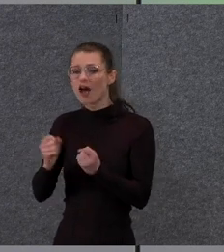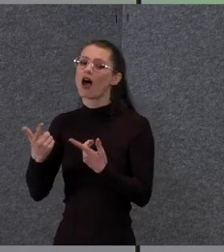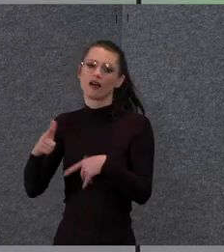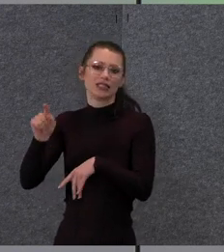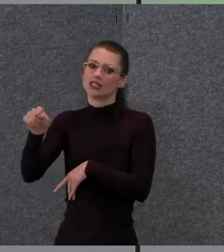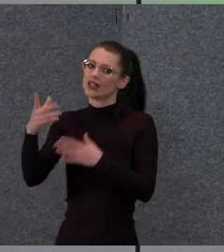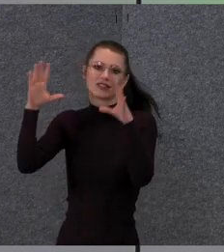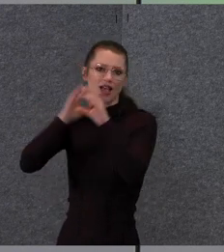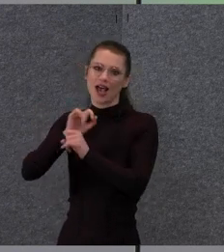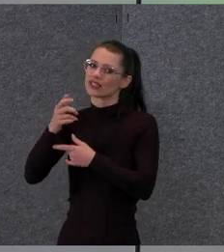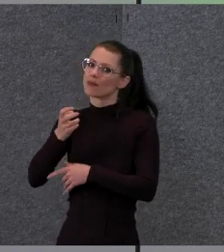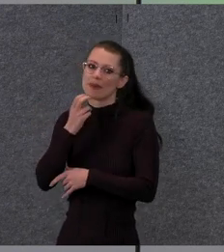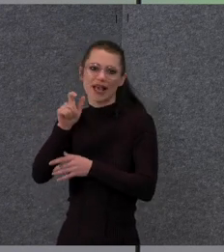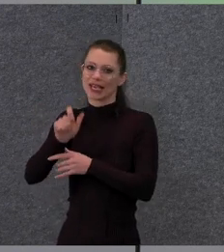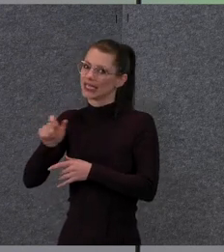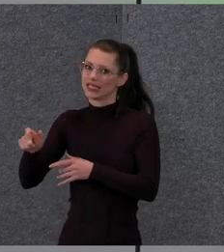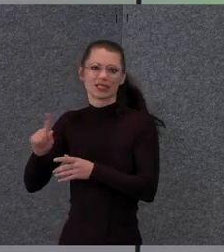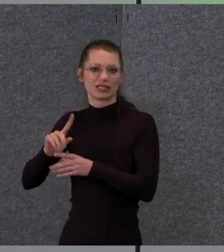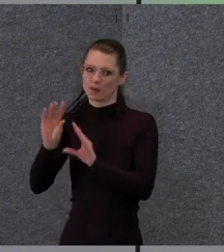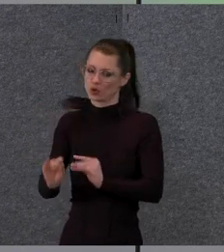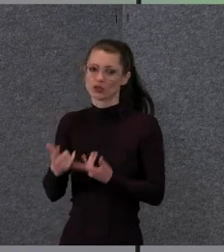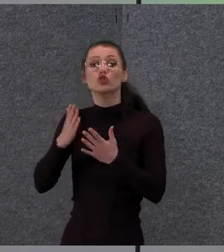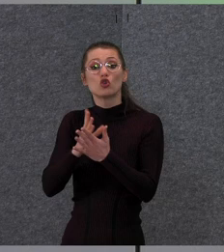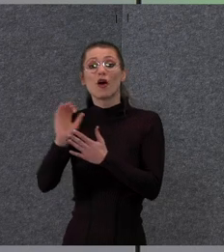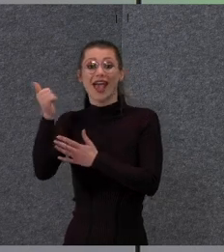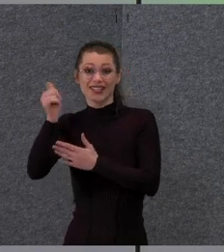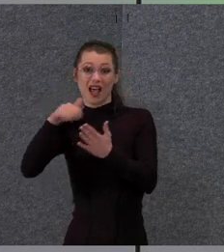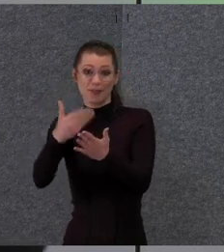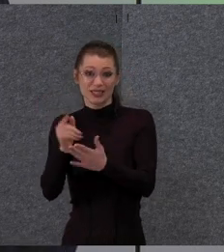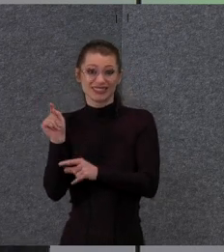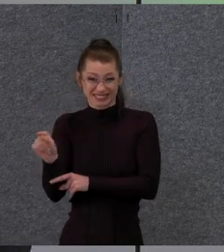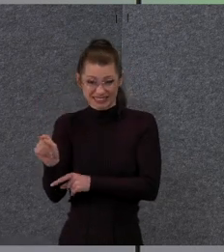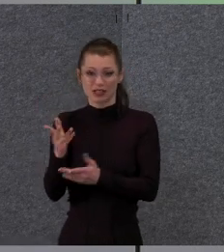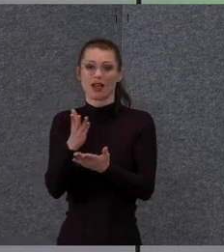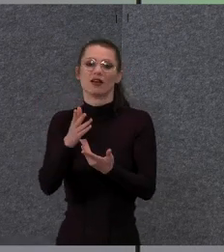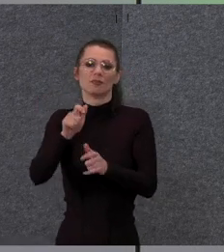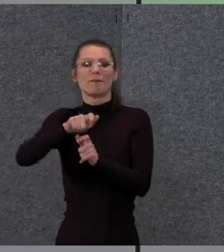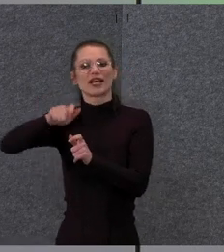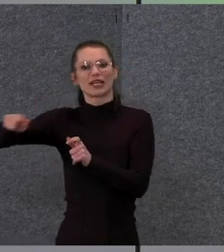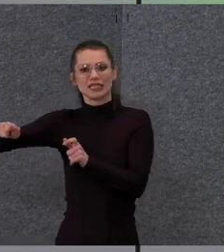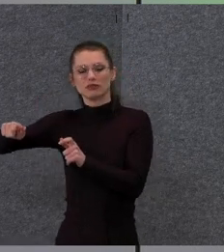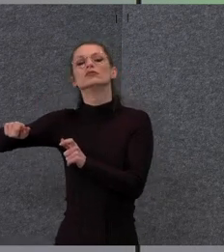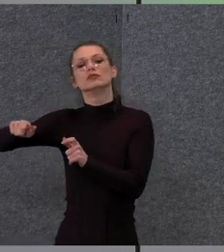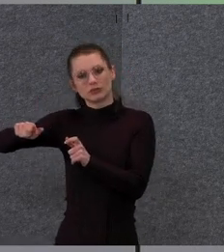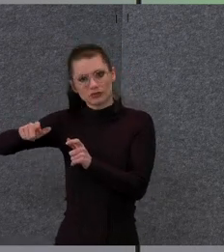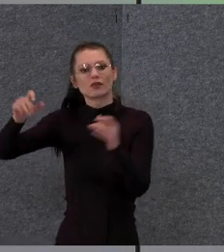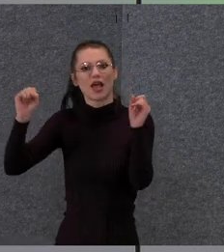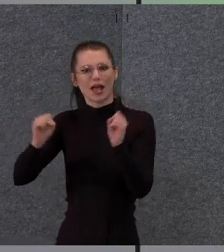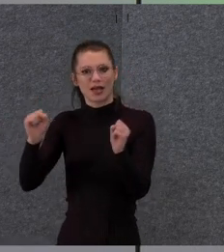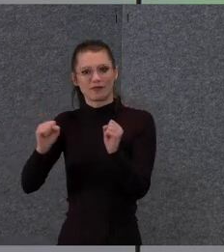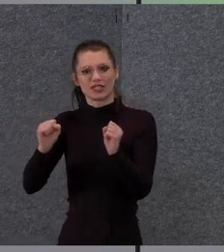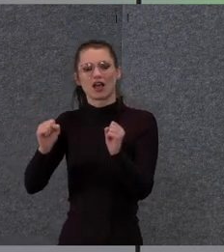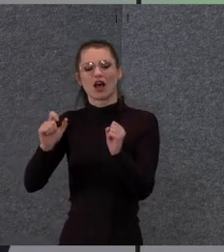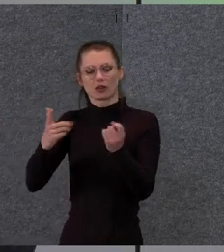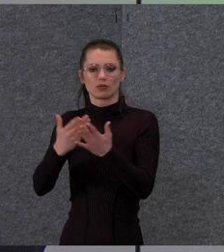Batterien nicht genutzt. Es gibt inzwischen schon erste Anbieter am Markt, die diese verteilten Batterien dafür nutzen, im Winter den